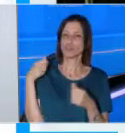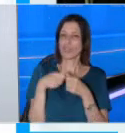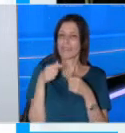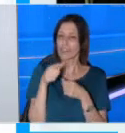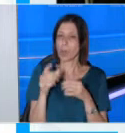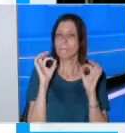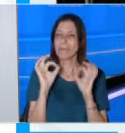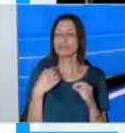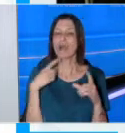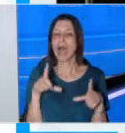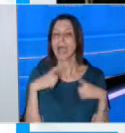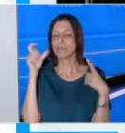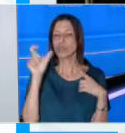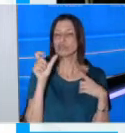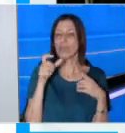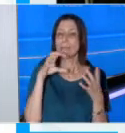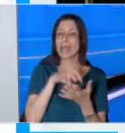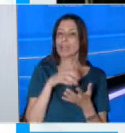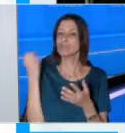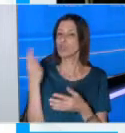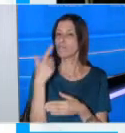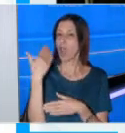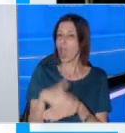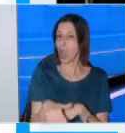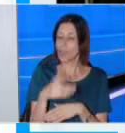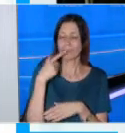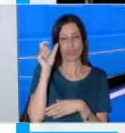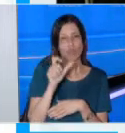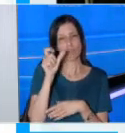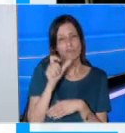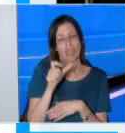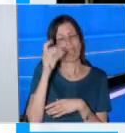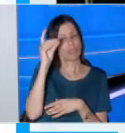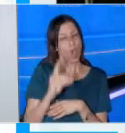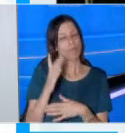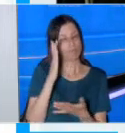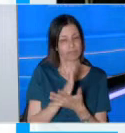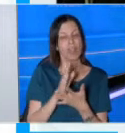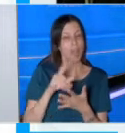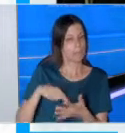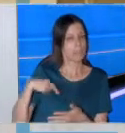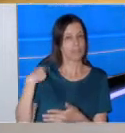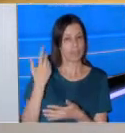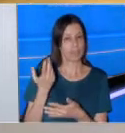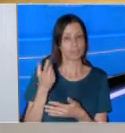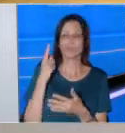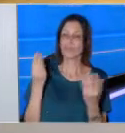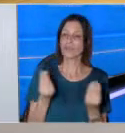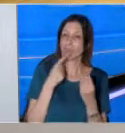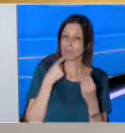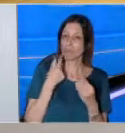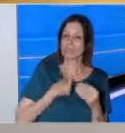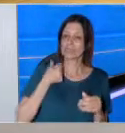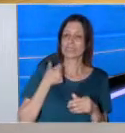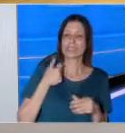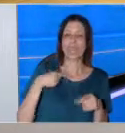במציאות שבה חיים תושבי המרכז בשבוע האחרון ותושבי הדרום מזה זמן רב. הנה דברים שאמרו שרי החוץ